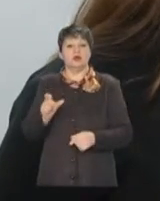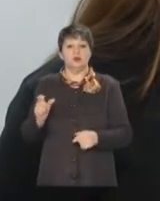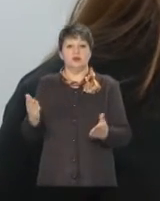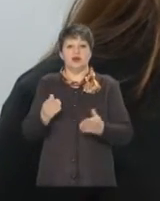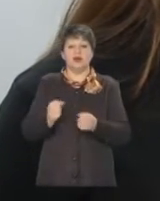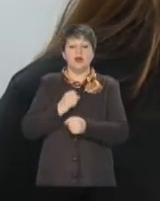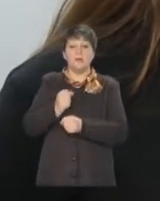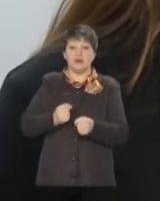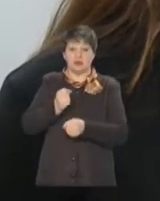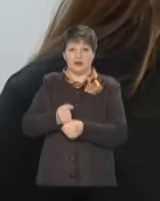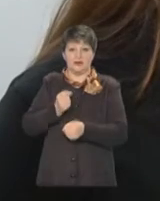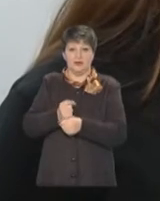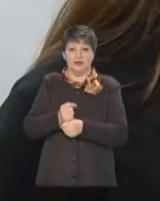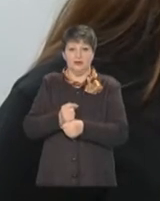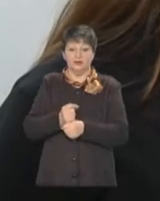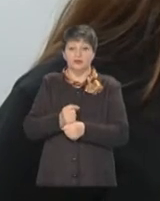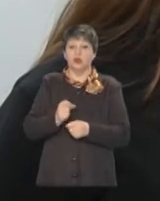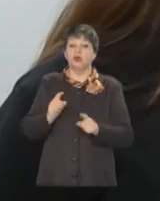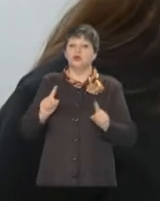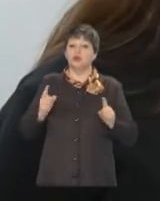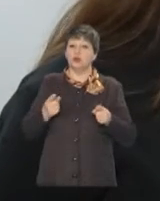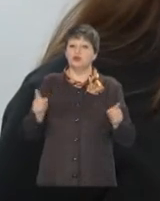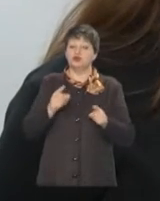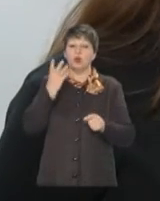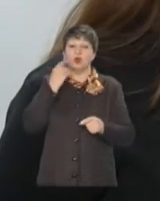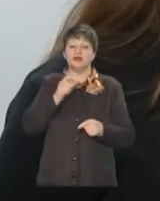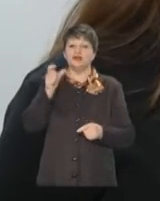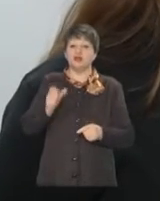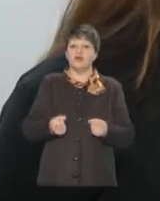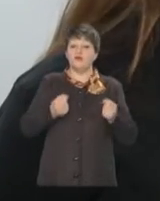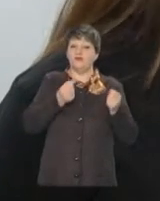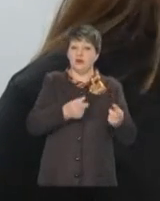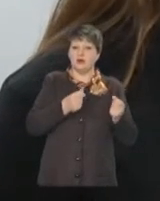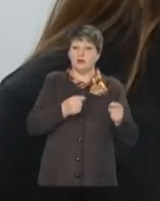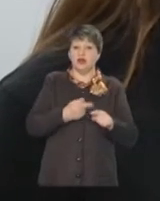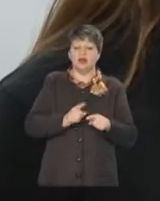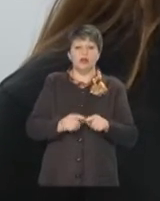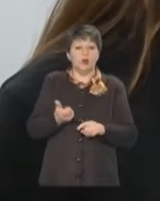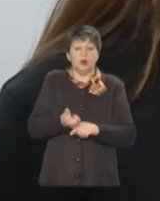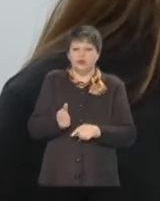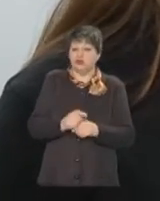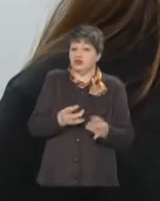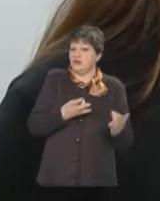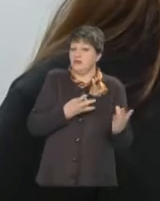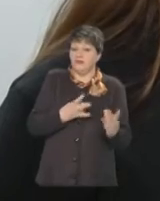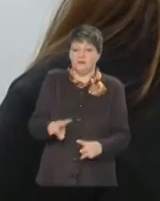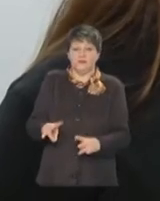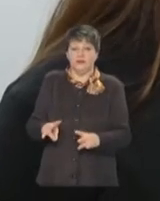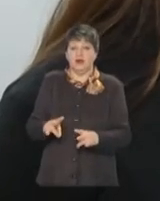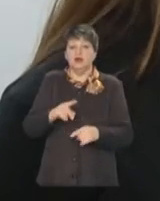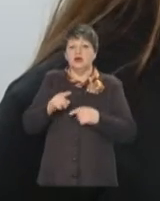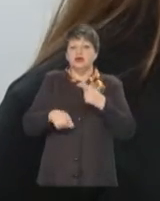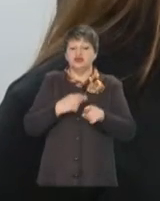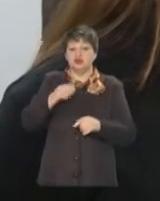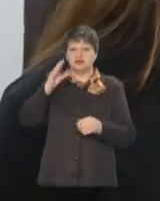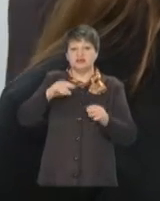їх переробляють. Тому що коли людина викидає батарею, це дуже шкідливо насправді. От через